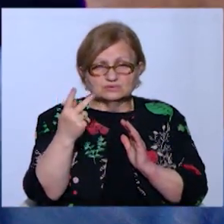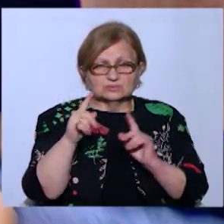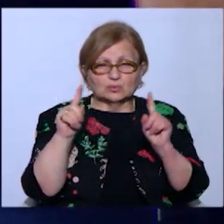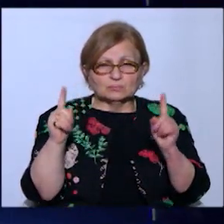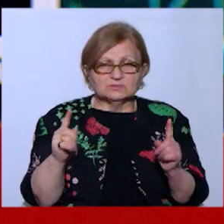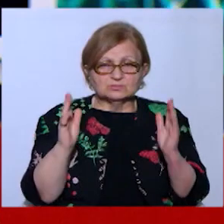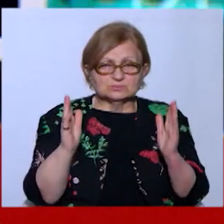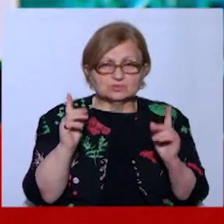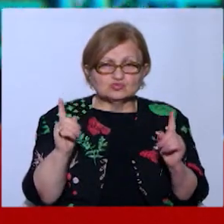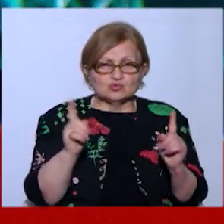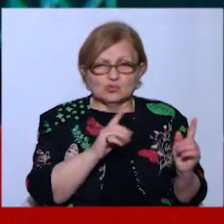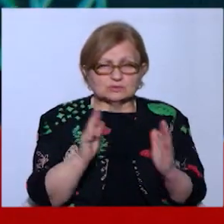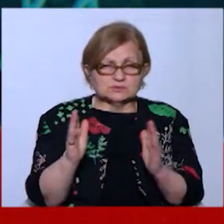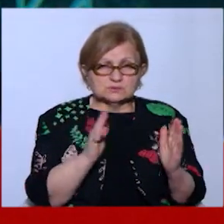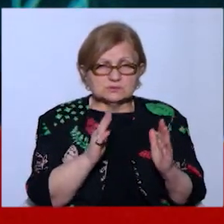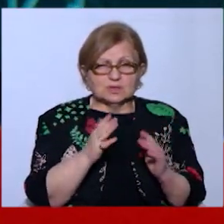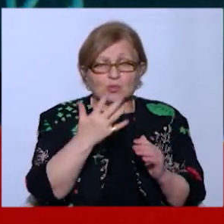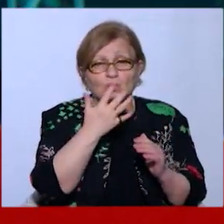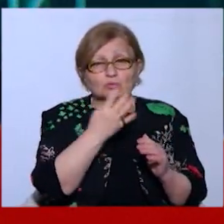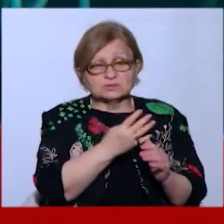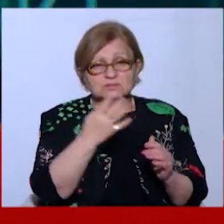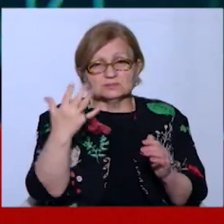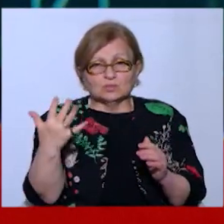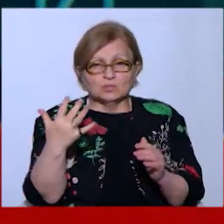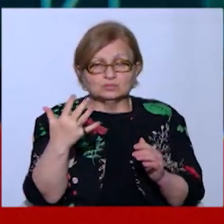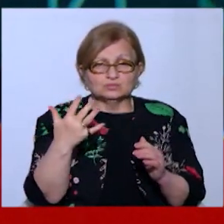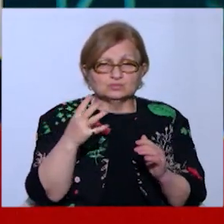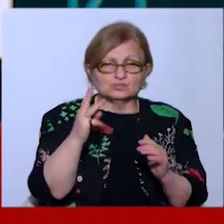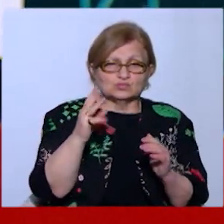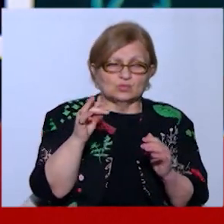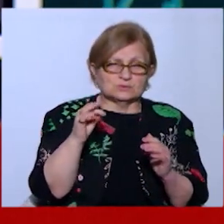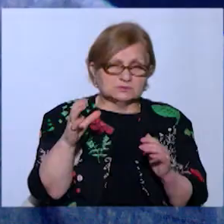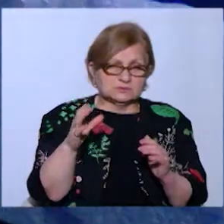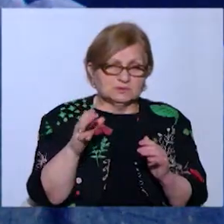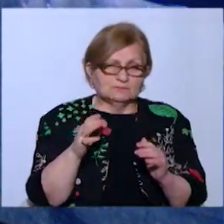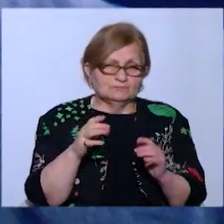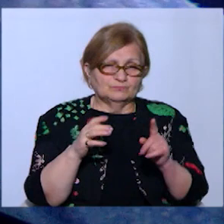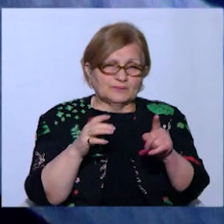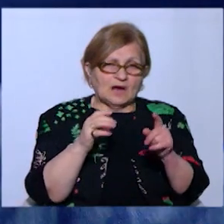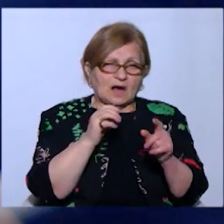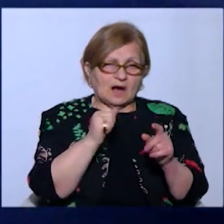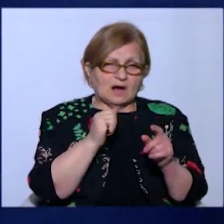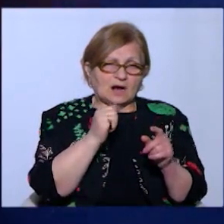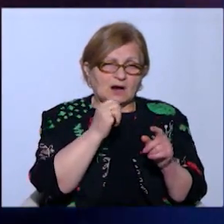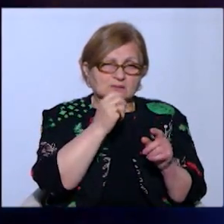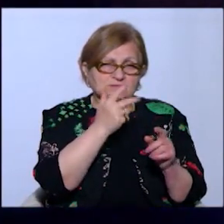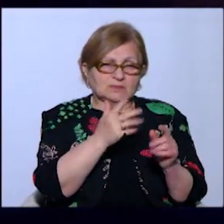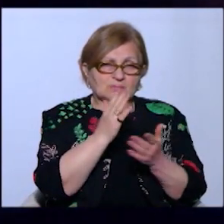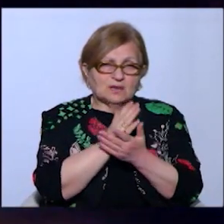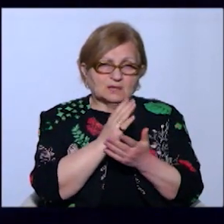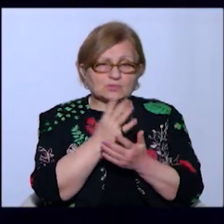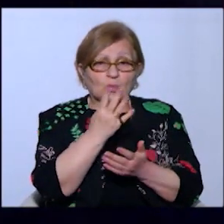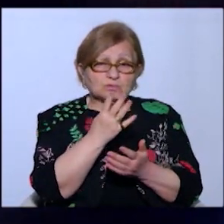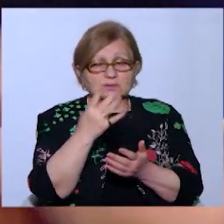შორის, ანუ 4-სა და 5 შორის. მაშასადამე გვაქვს, რომ A2 არის 4-სა და 5 შორის რაღაც